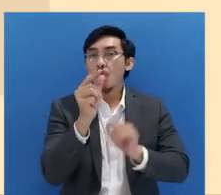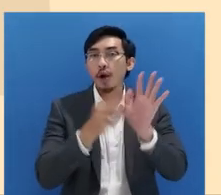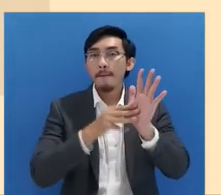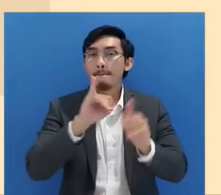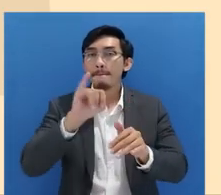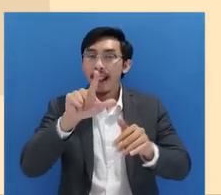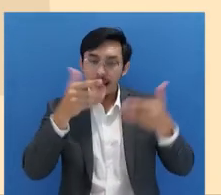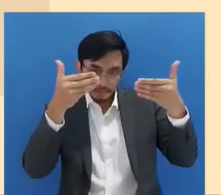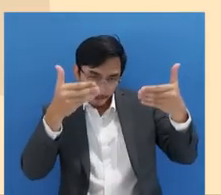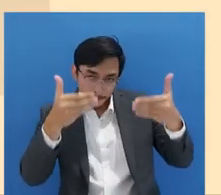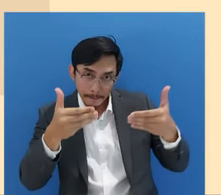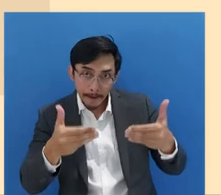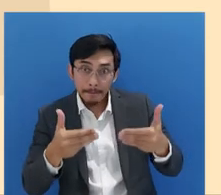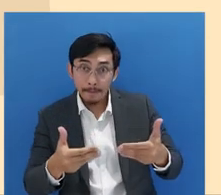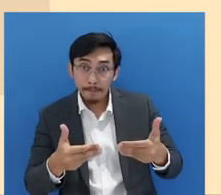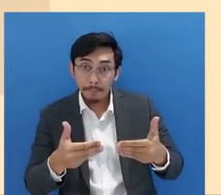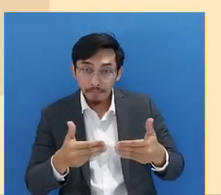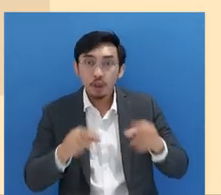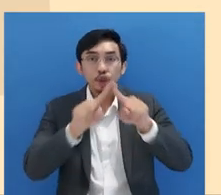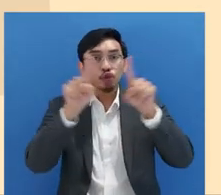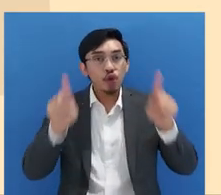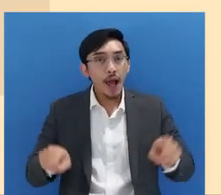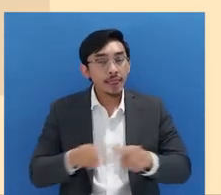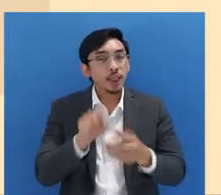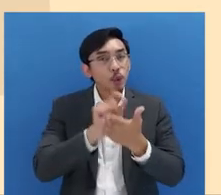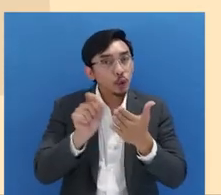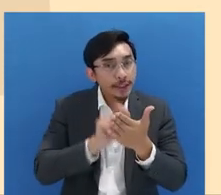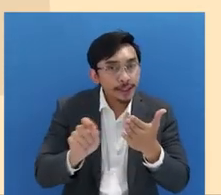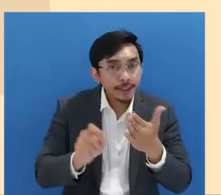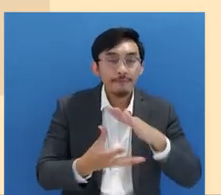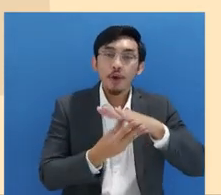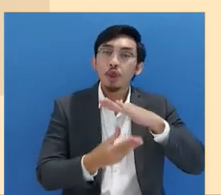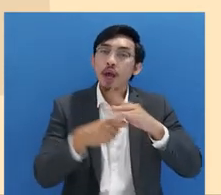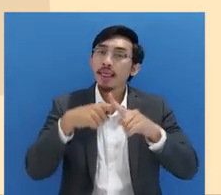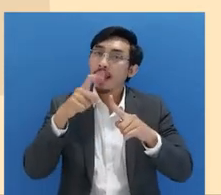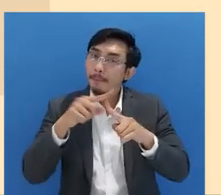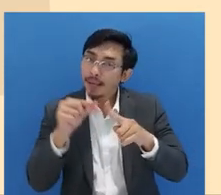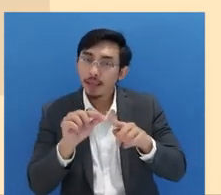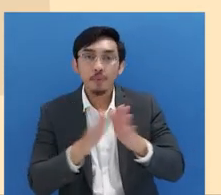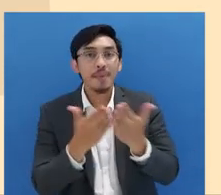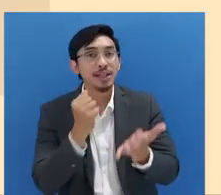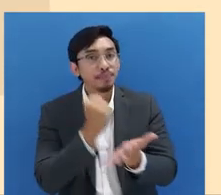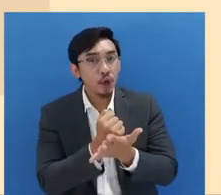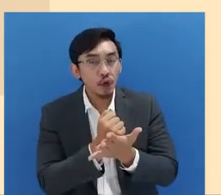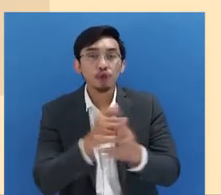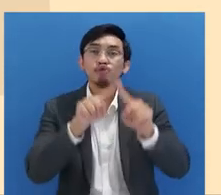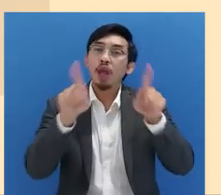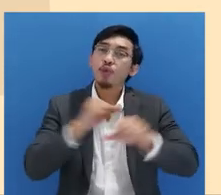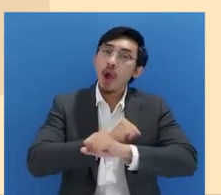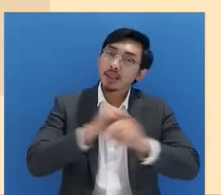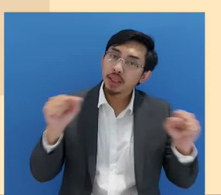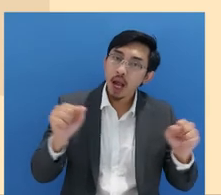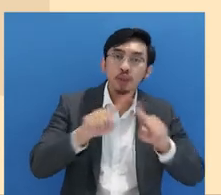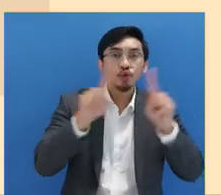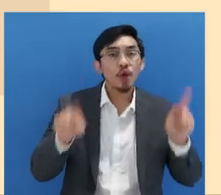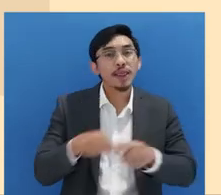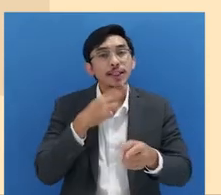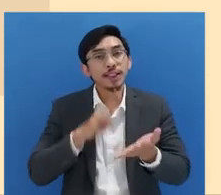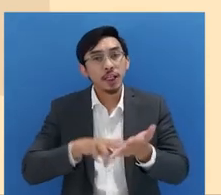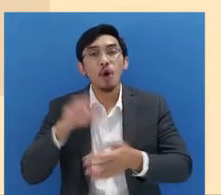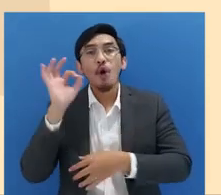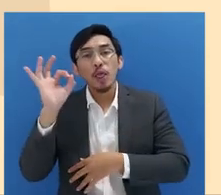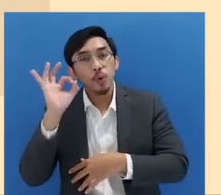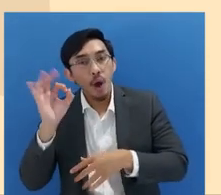tertulis, fotokopi KTP atau paspor, surat kuasa, surat izin orang tua atau wali, surat